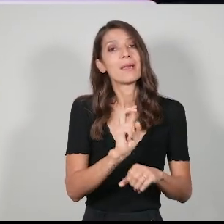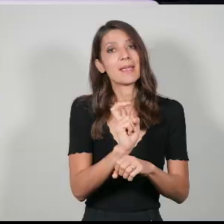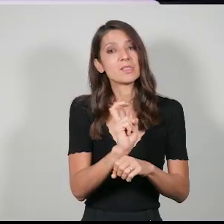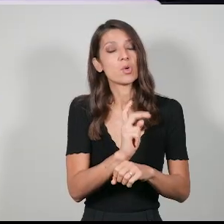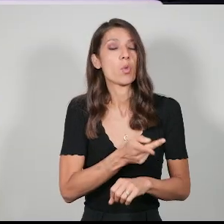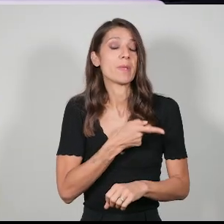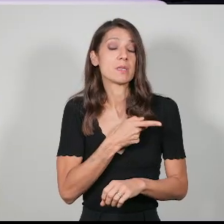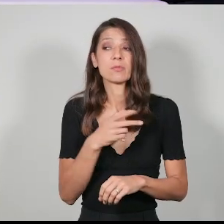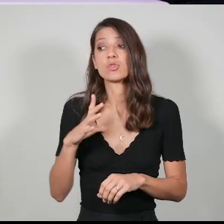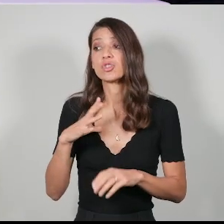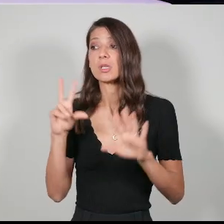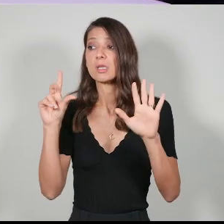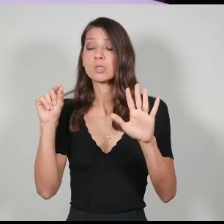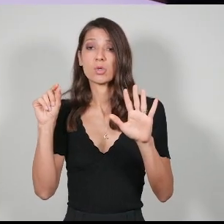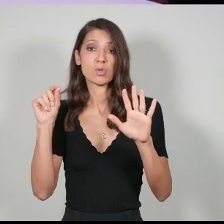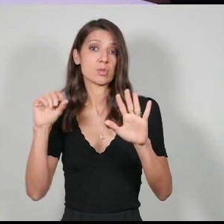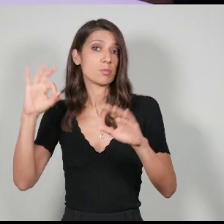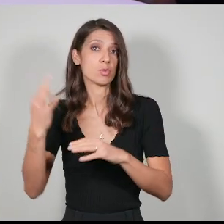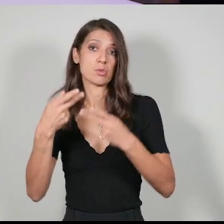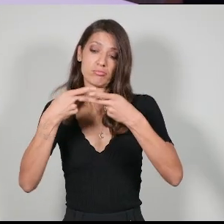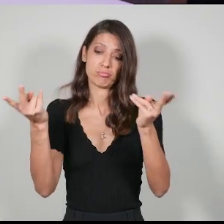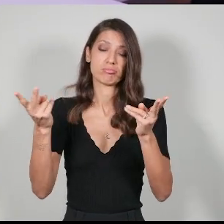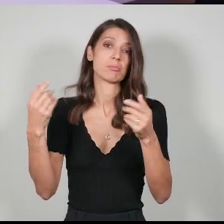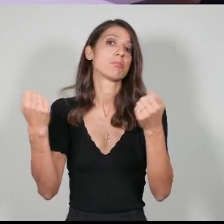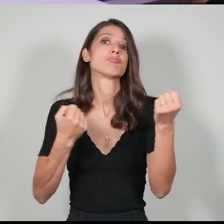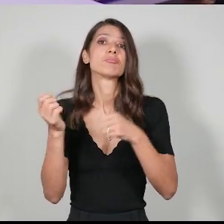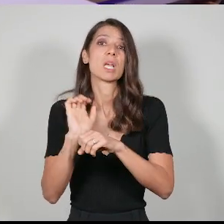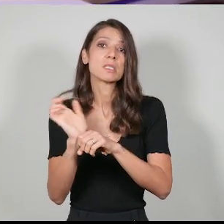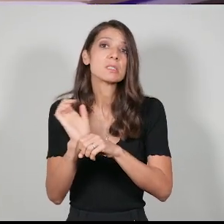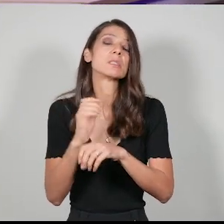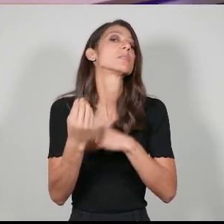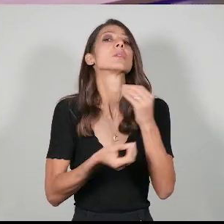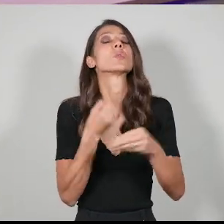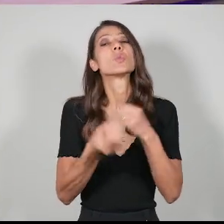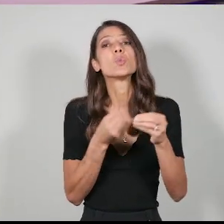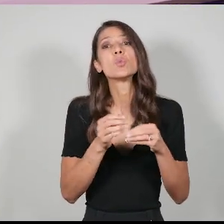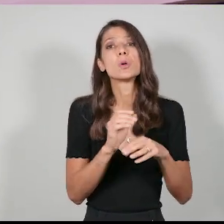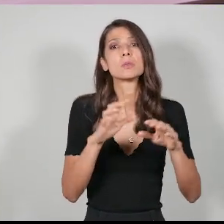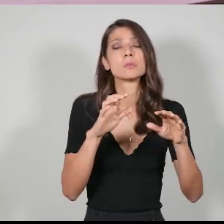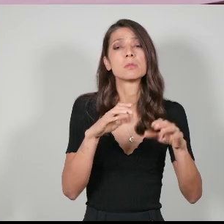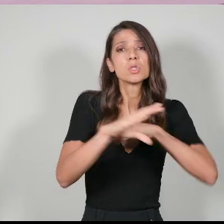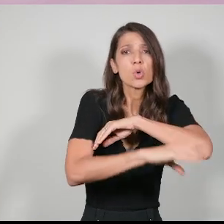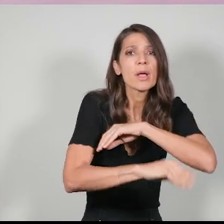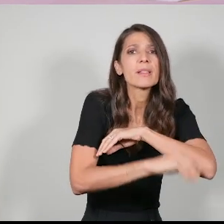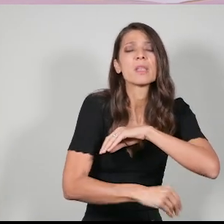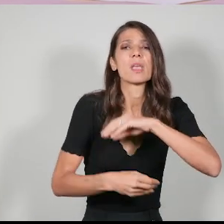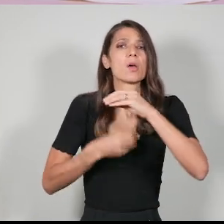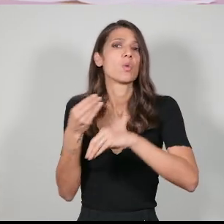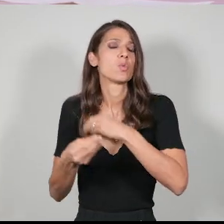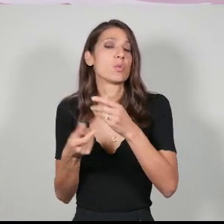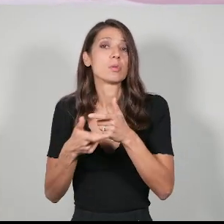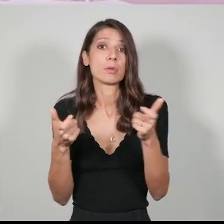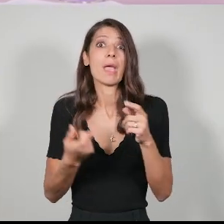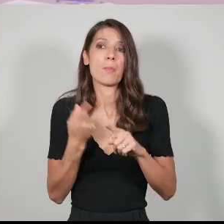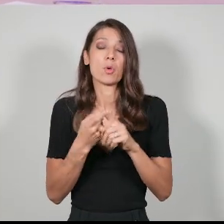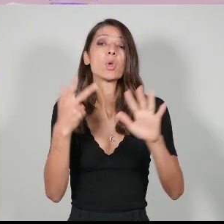taxi, parce que le transport est clé, 70% comme coordinateur, 60% comme secrétaire. Important, dans 8 cas sur